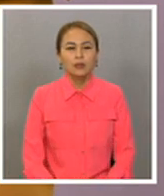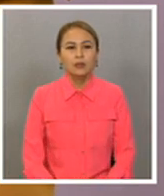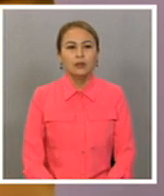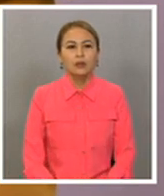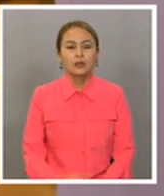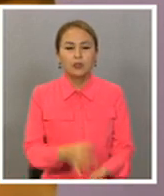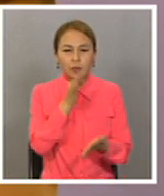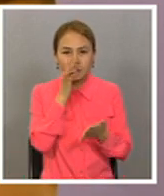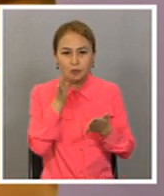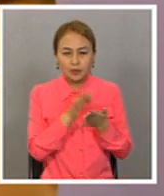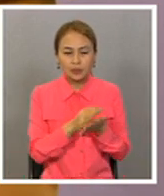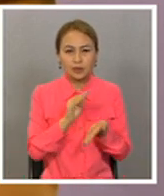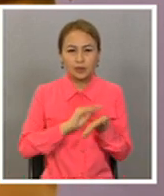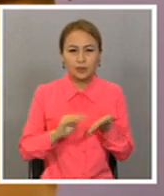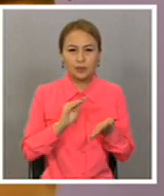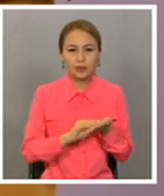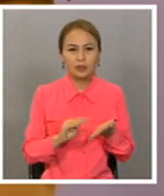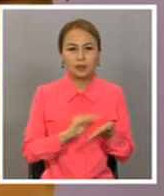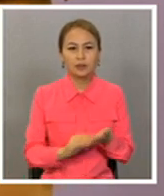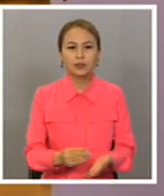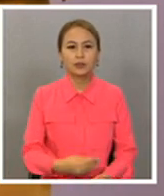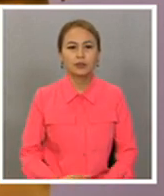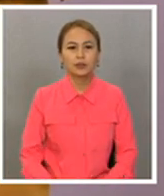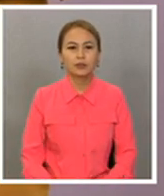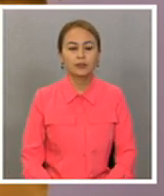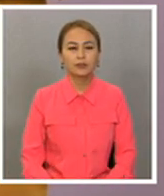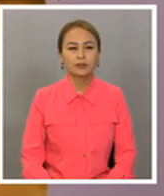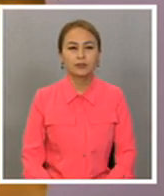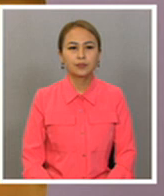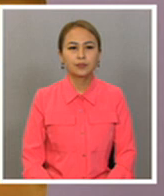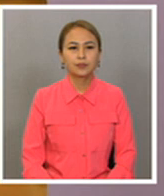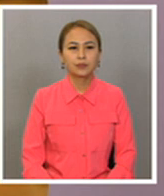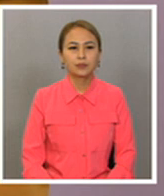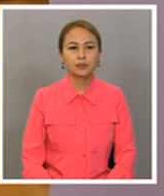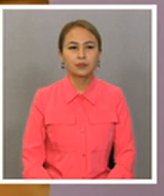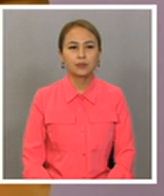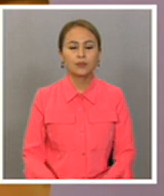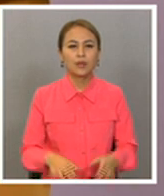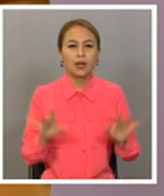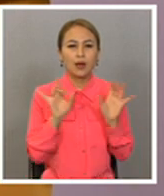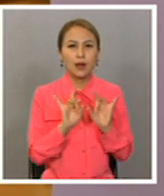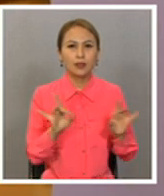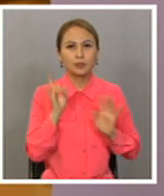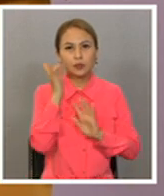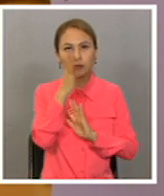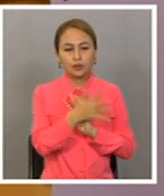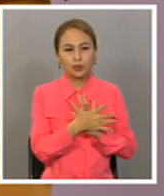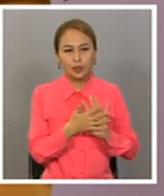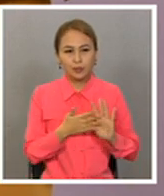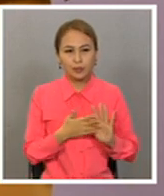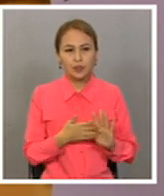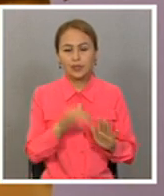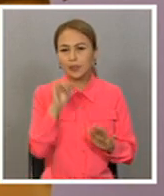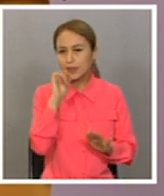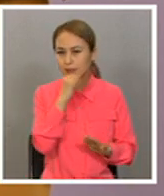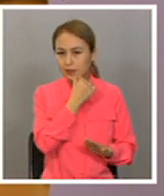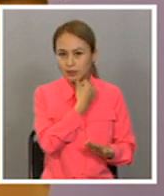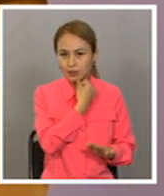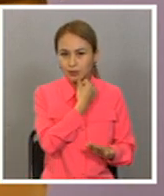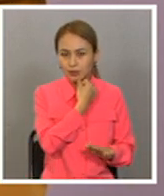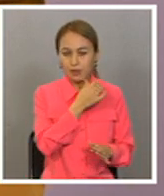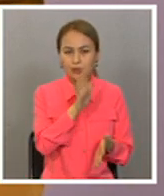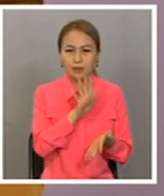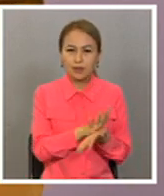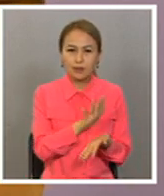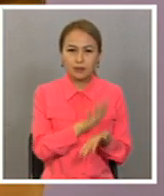Жауаптарыңды дәптерлеріңе жазыңдар. Сонымен балалар, әңгімеден түсінгеніміз еріншектіктен,